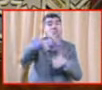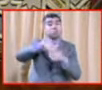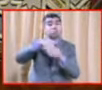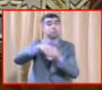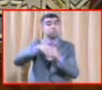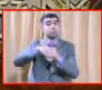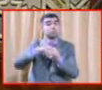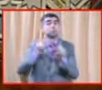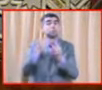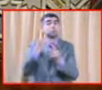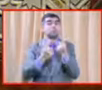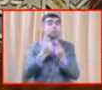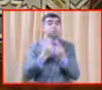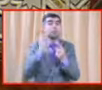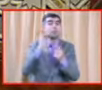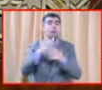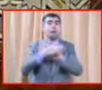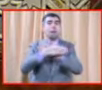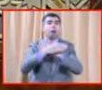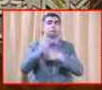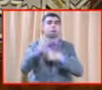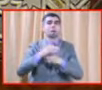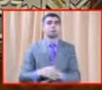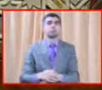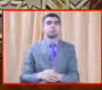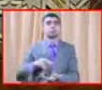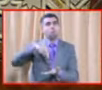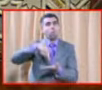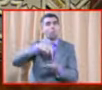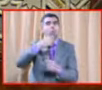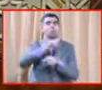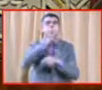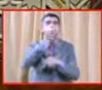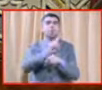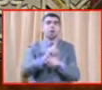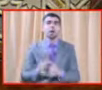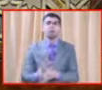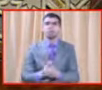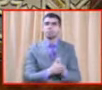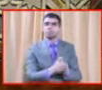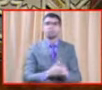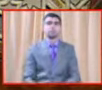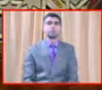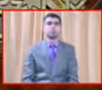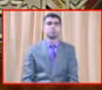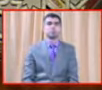المحترمين من فريق التجمع الوطني للأحرار، فليتفضل أحد واضع السؤال. مشكورة.